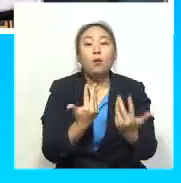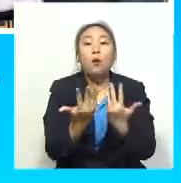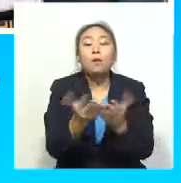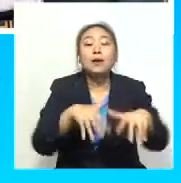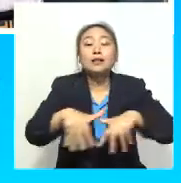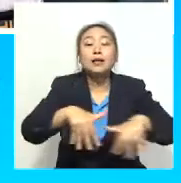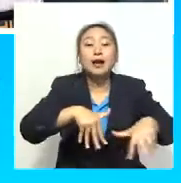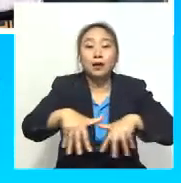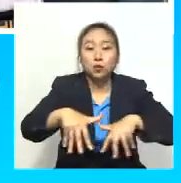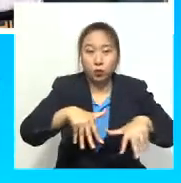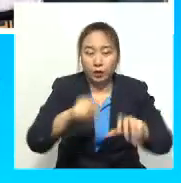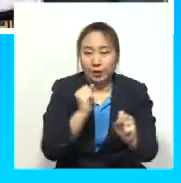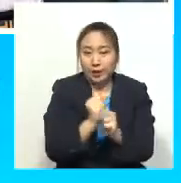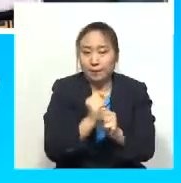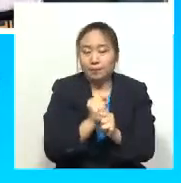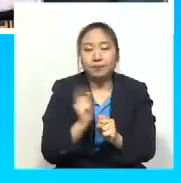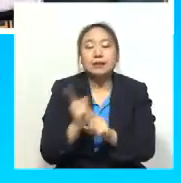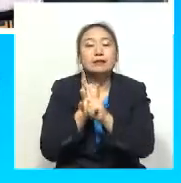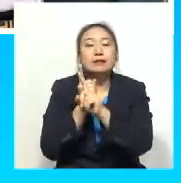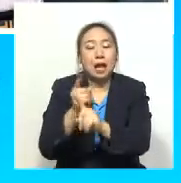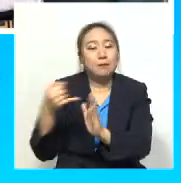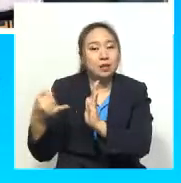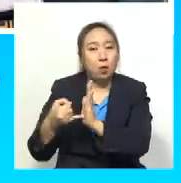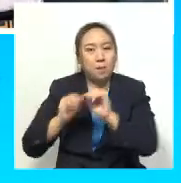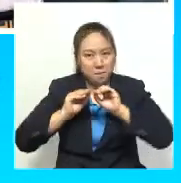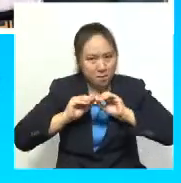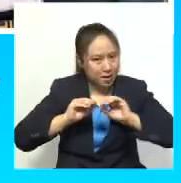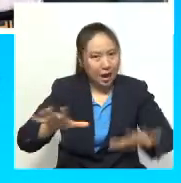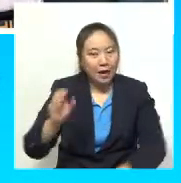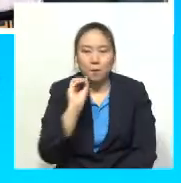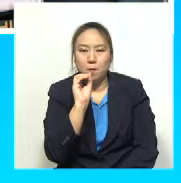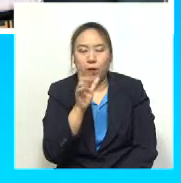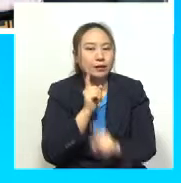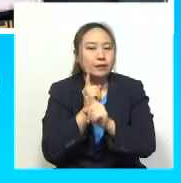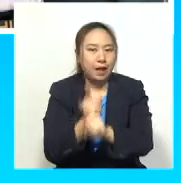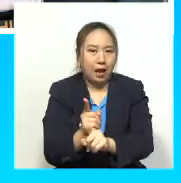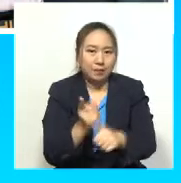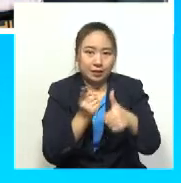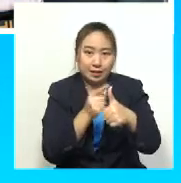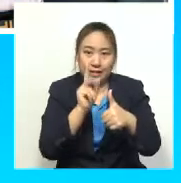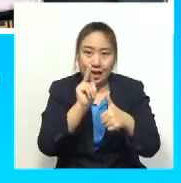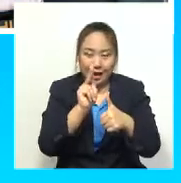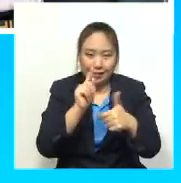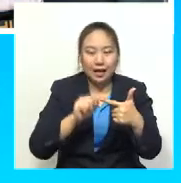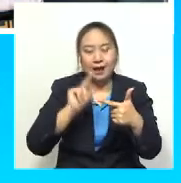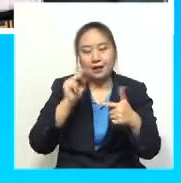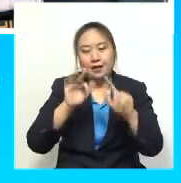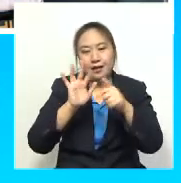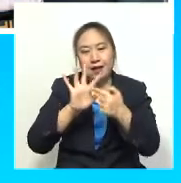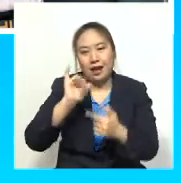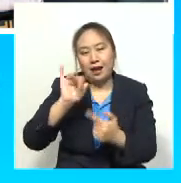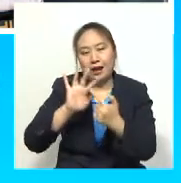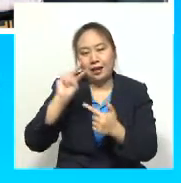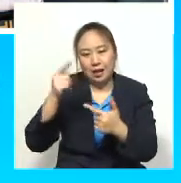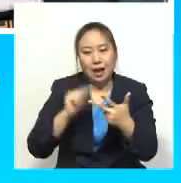ครับดำเนินการตามที่ทางจังหวัดได้ประกาศไปนะครับเฉพาะแก่งกระจานนะครับแถวท่ายางนั่น